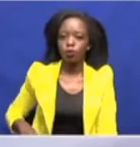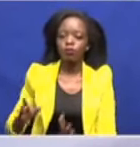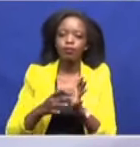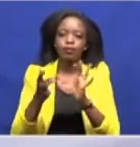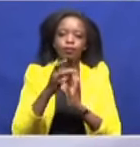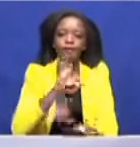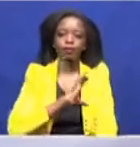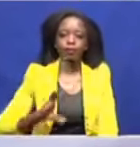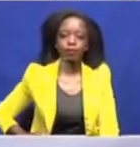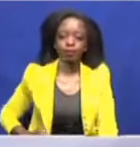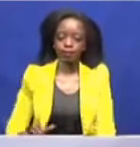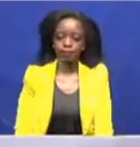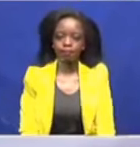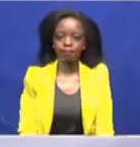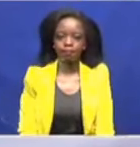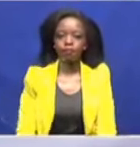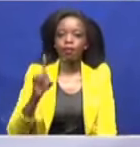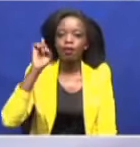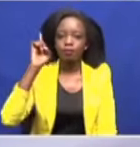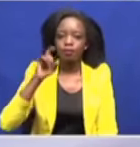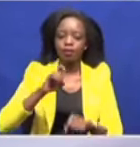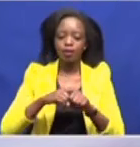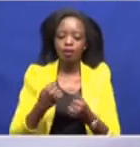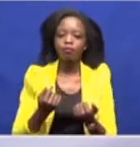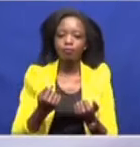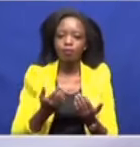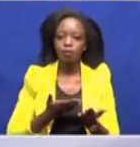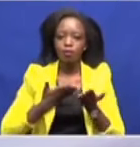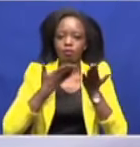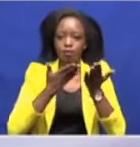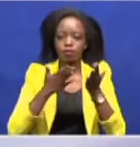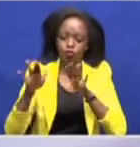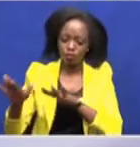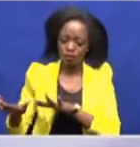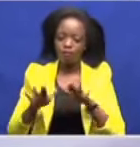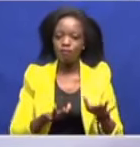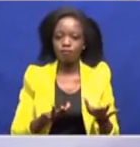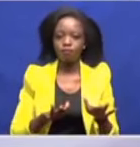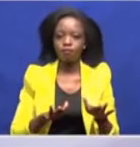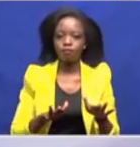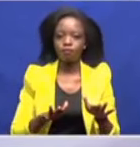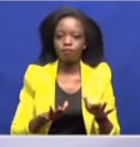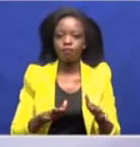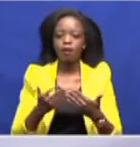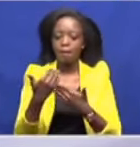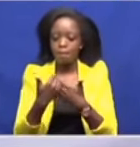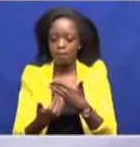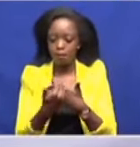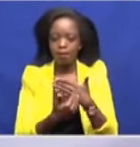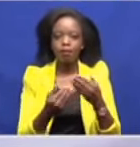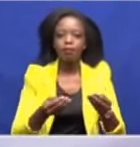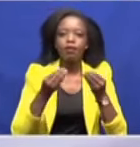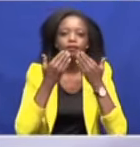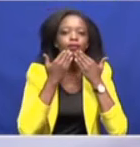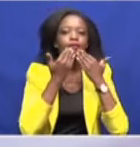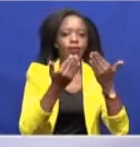Kristo. Yeye alipojitoa kwa hiari yake ateswe, alitoa mkate,